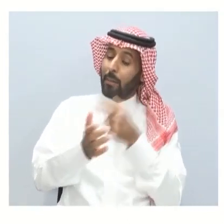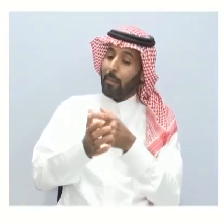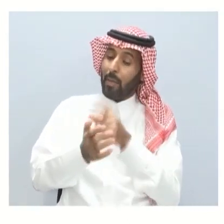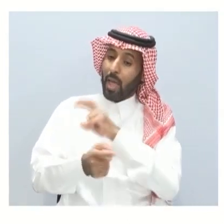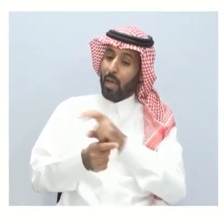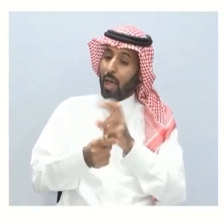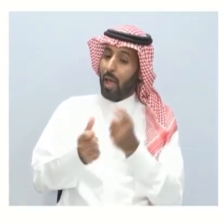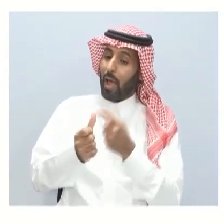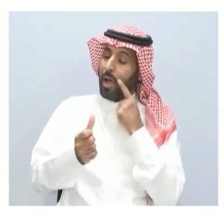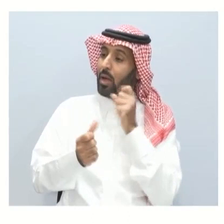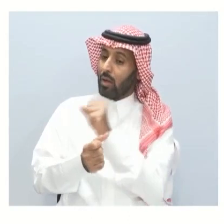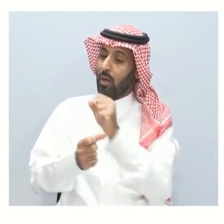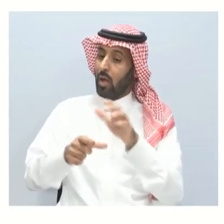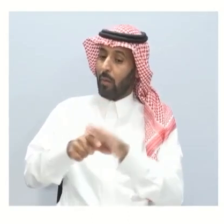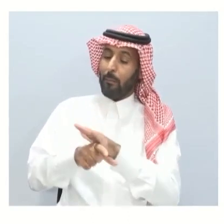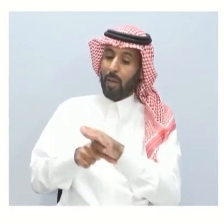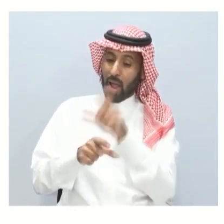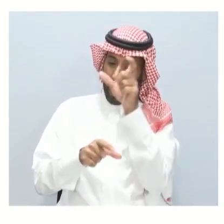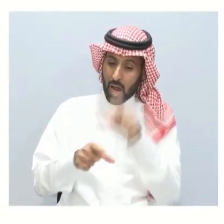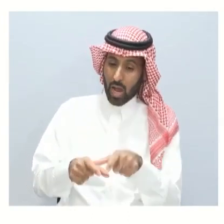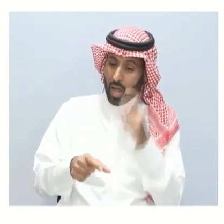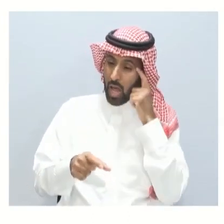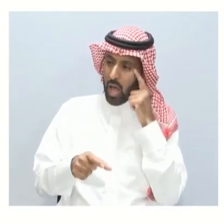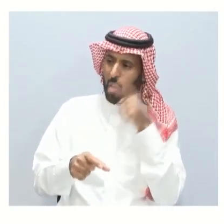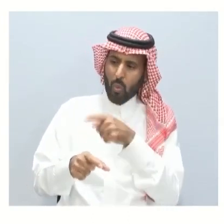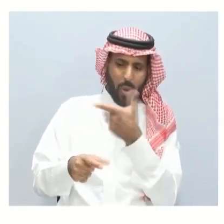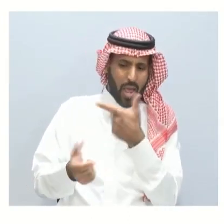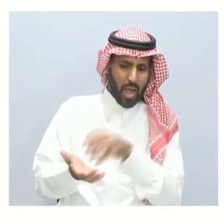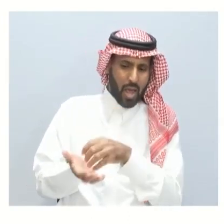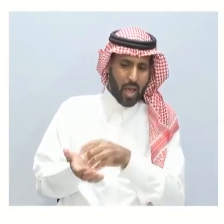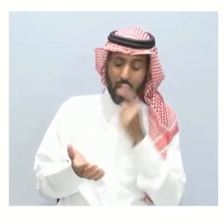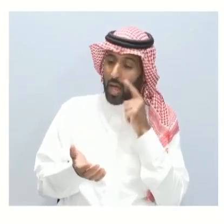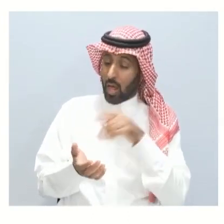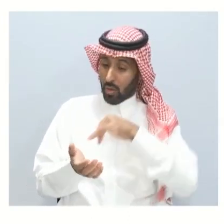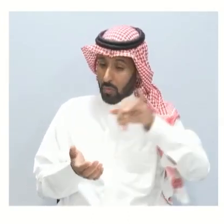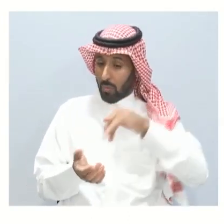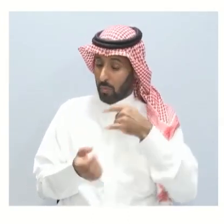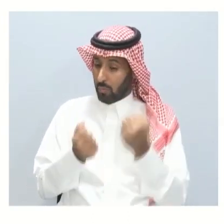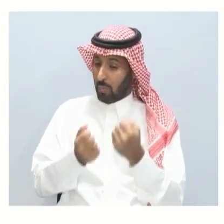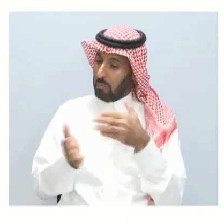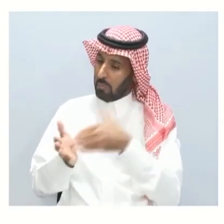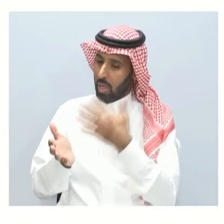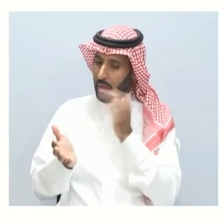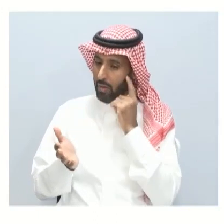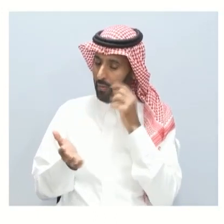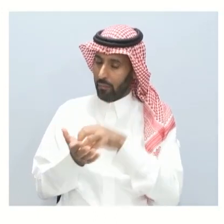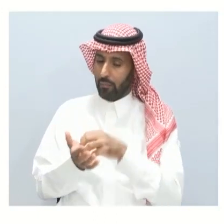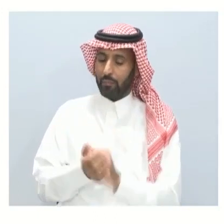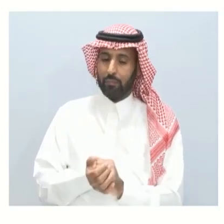مواطن حتى يسهل مثلا تريد تحديد مكان معين تستطيع الوصول اليه بسهوله